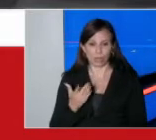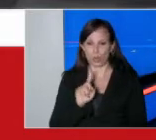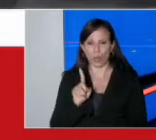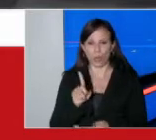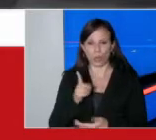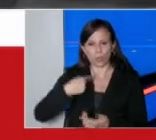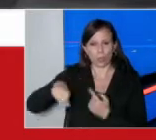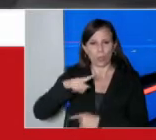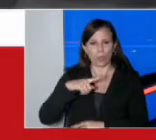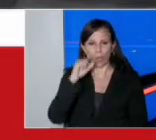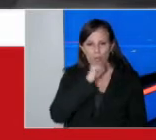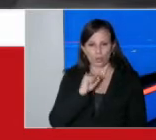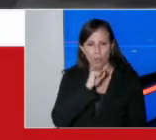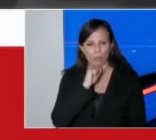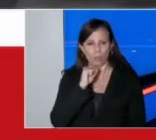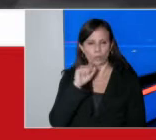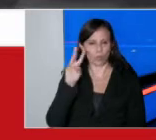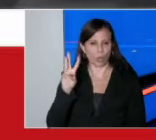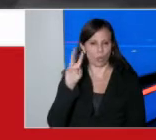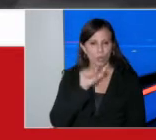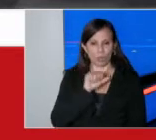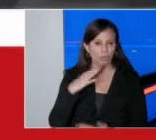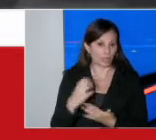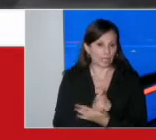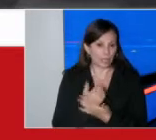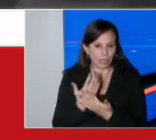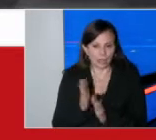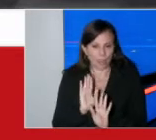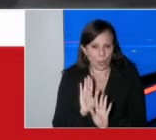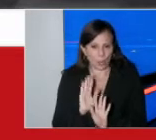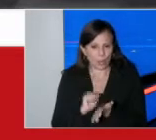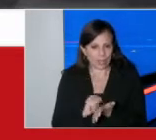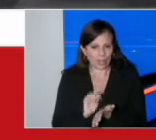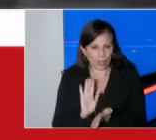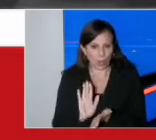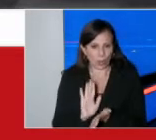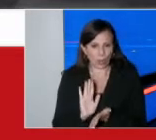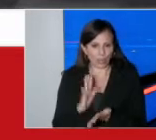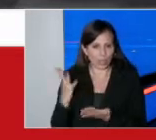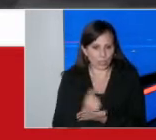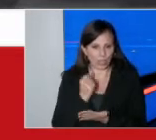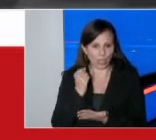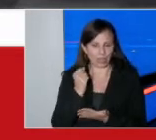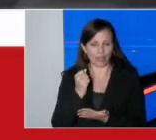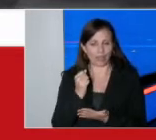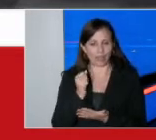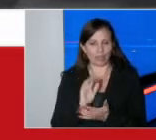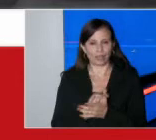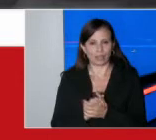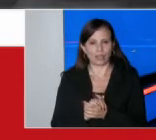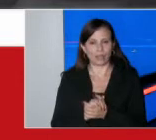מראים שלמה ארצי, שיעשה חיל ואני לא... ברור. זכויותיו חלילה,